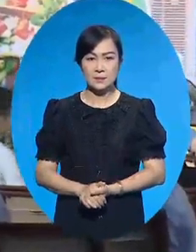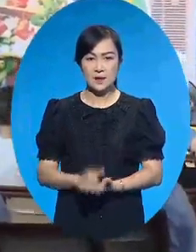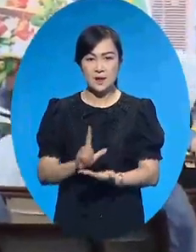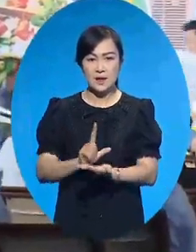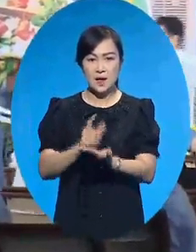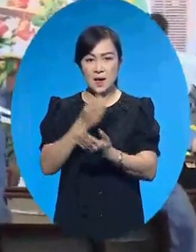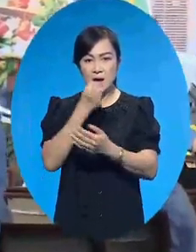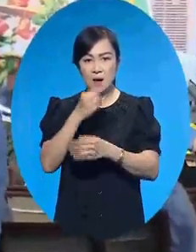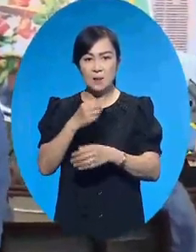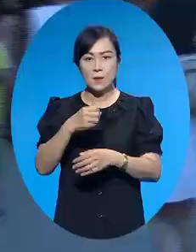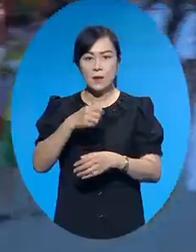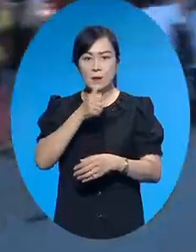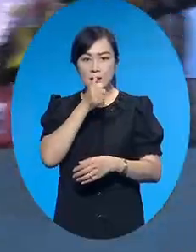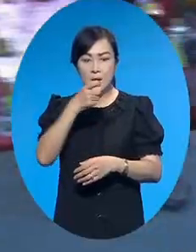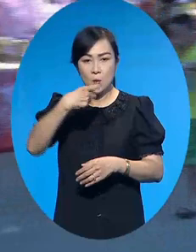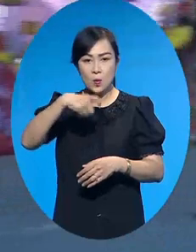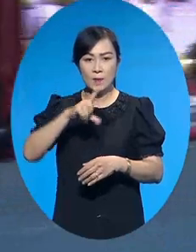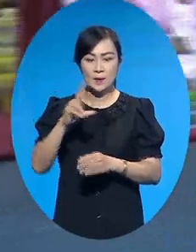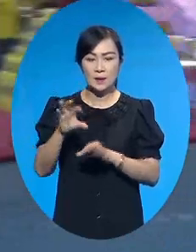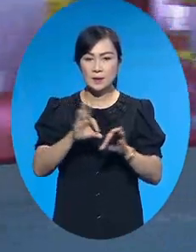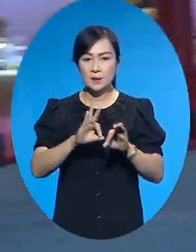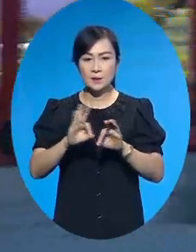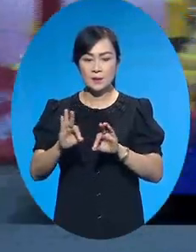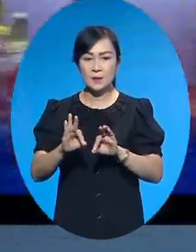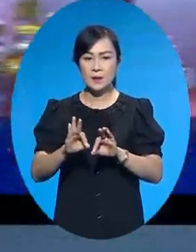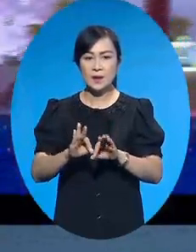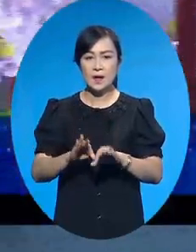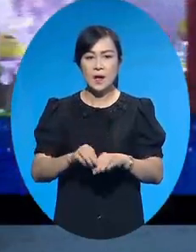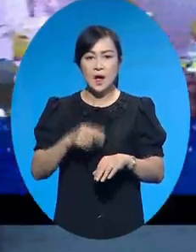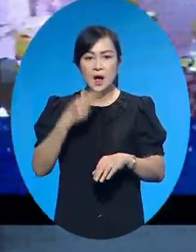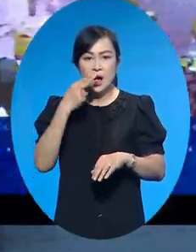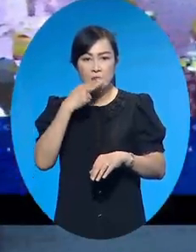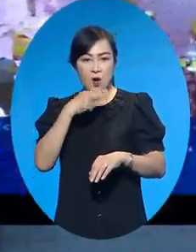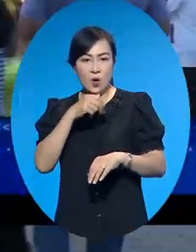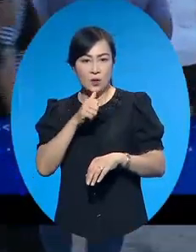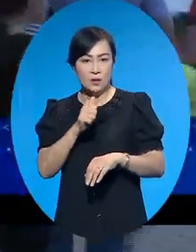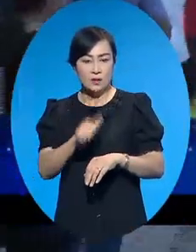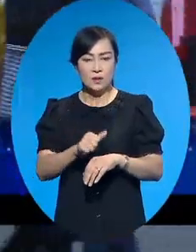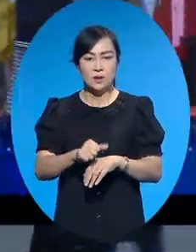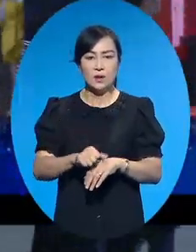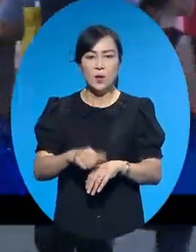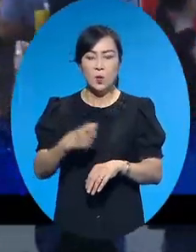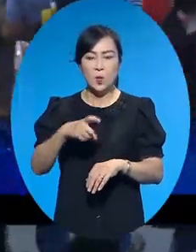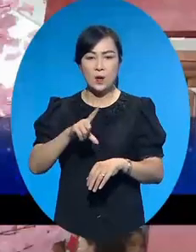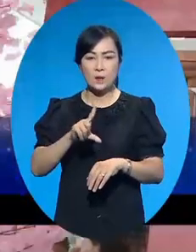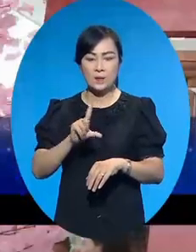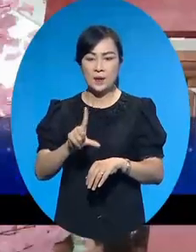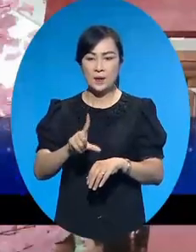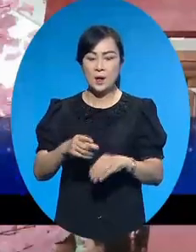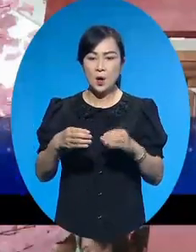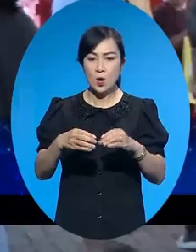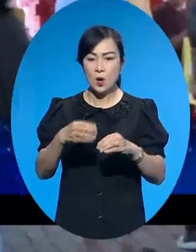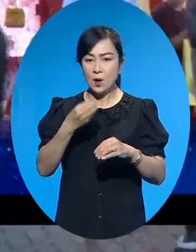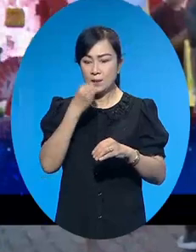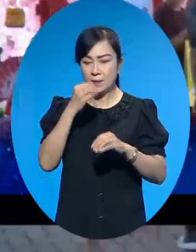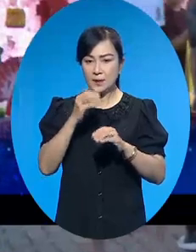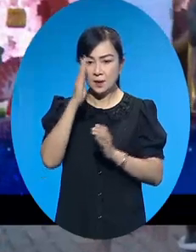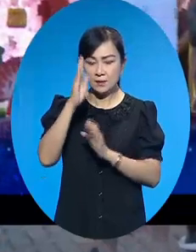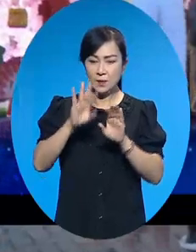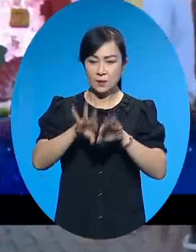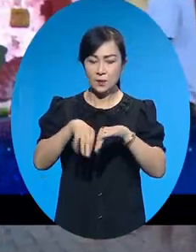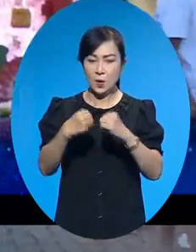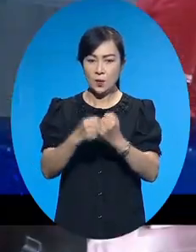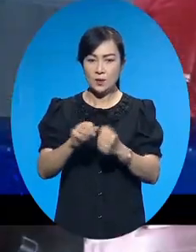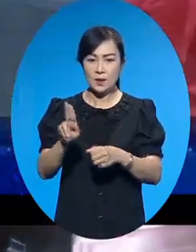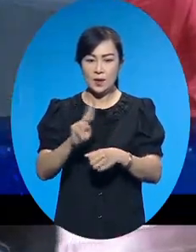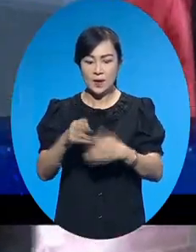Lễ hội ẩm thực chay quận 7 thành phố Hồ Chí Minh với chủ đề Ngon và lành do Ủy ban nhân dân quận 7 phối hợp với Hiệp hội ẩm thực thành phố tổ chức diễn ra đến